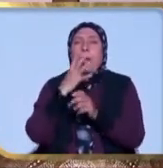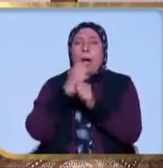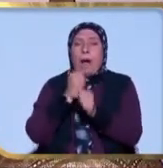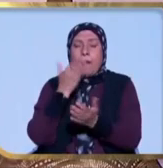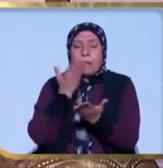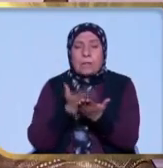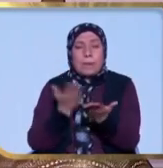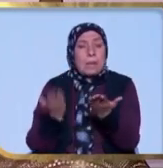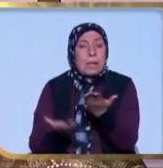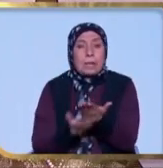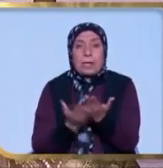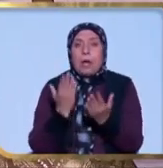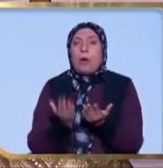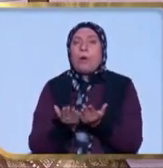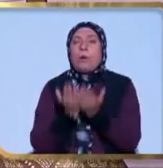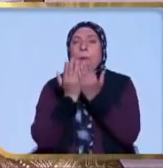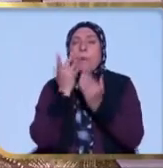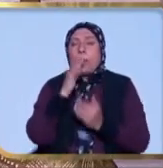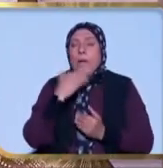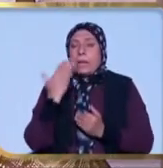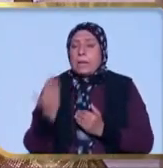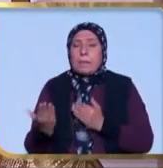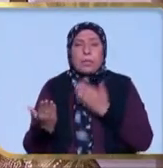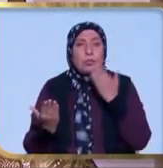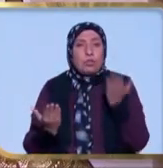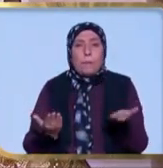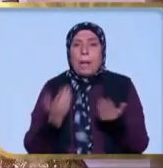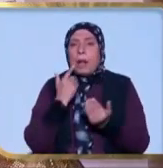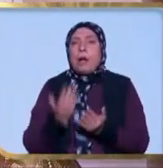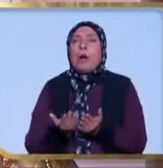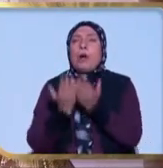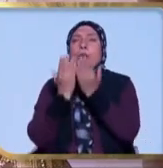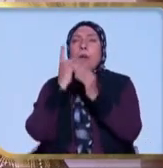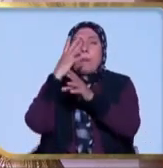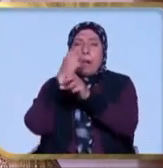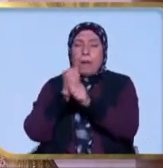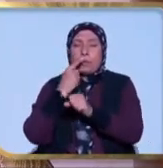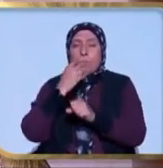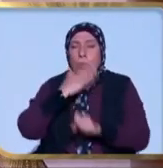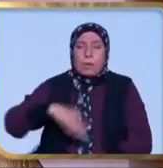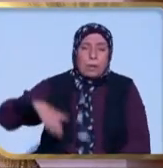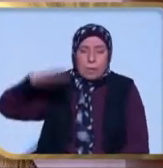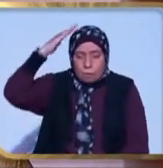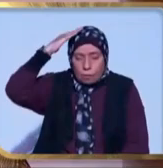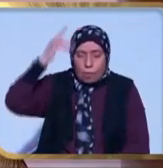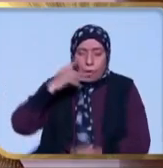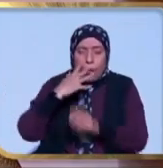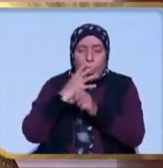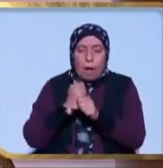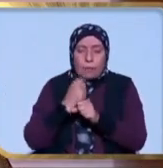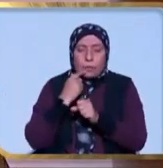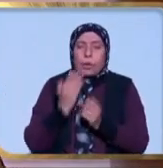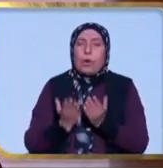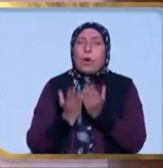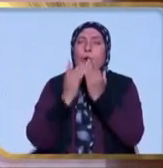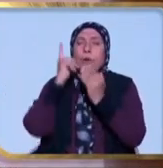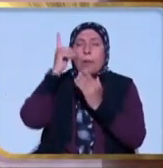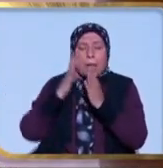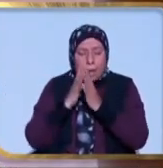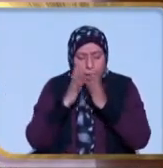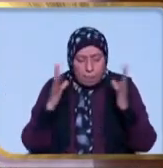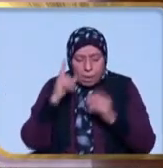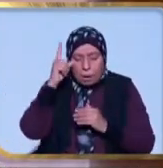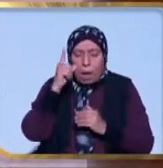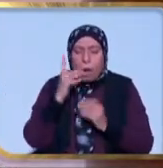ومن خلفنا وعن يميننا وعن شمالنا ومن فوقنا، ونعوذ بعظمتك،